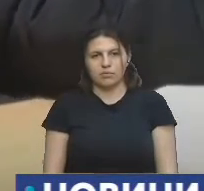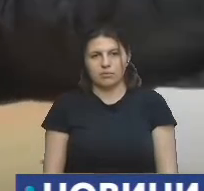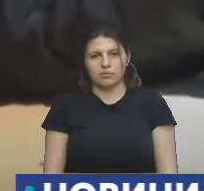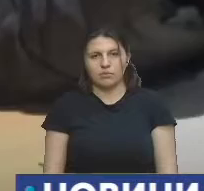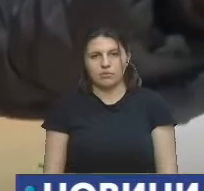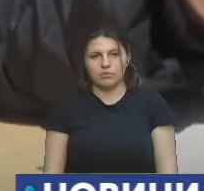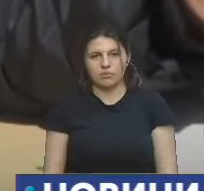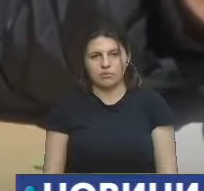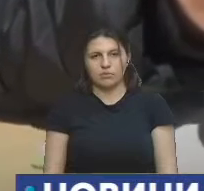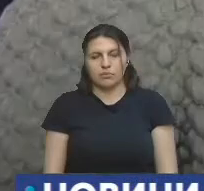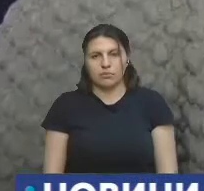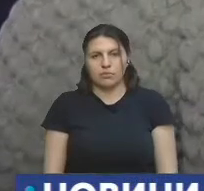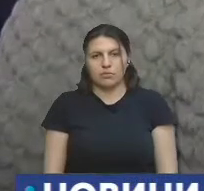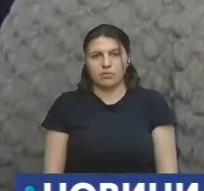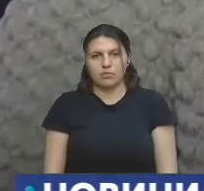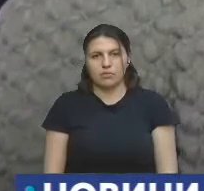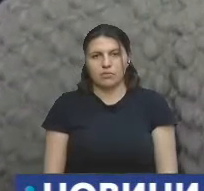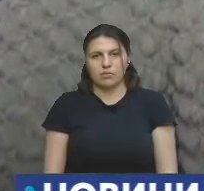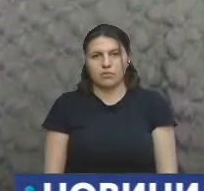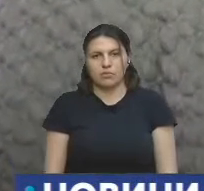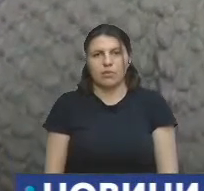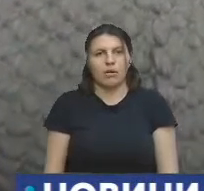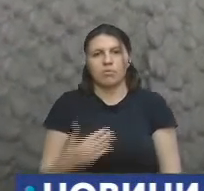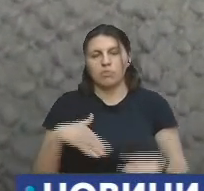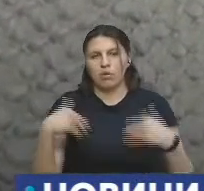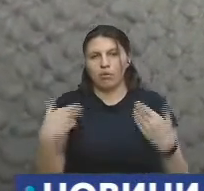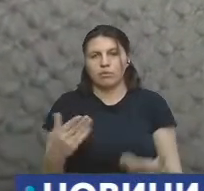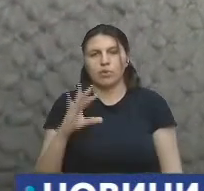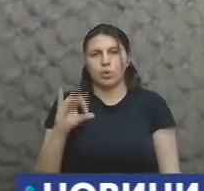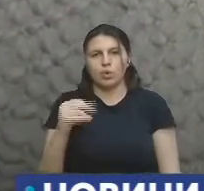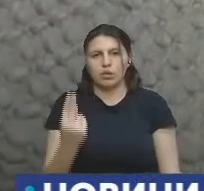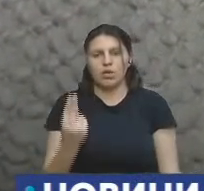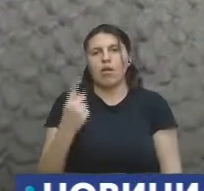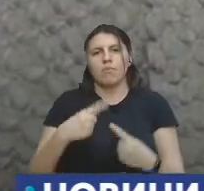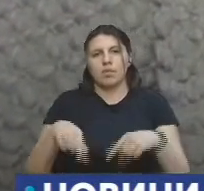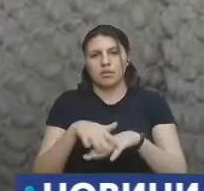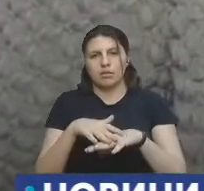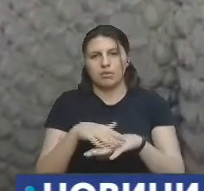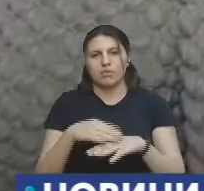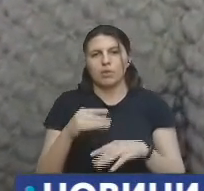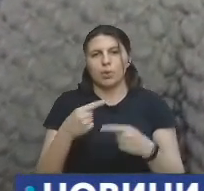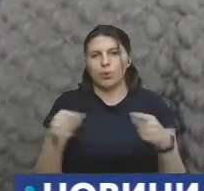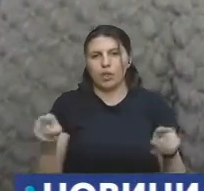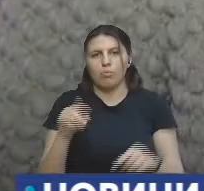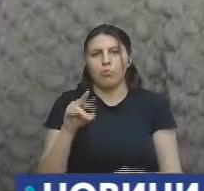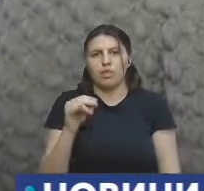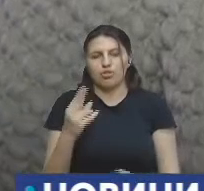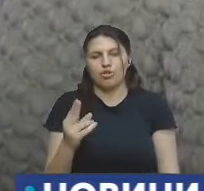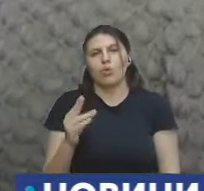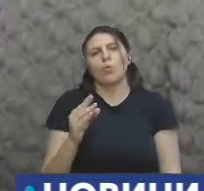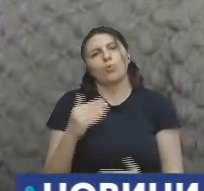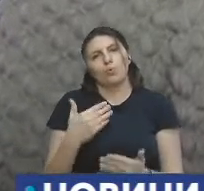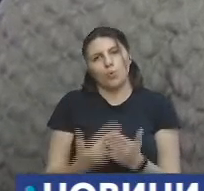1892,90. Это сумма субсидий. Мы предоставляем социальные, административные и другие публичные услуги. То есть